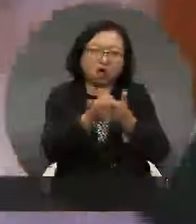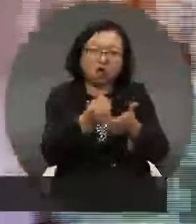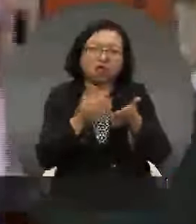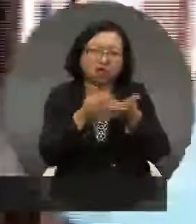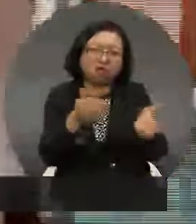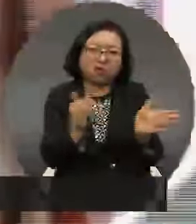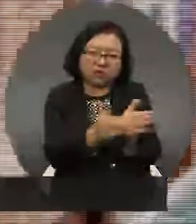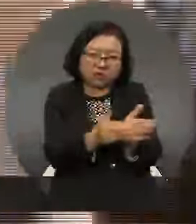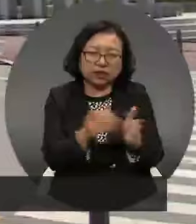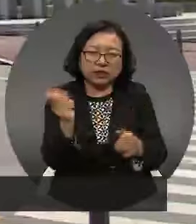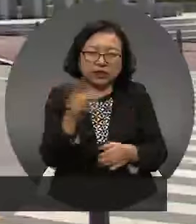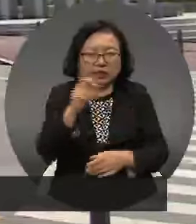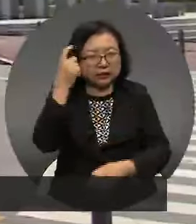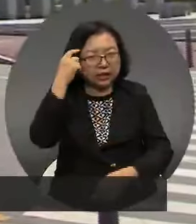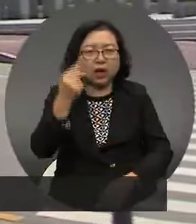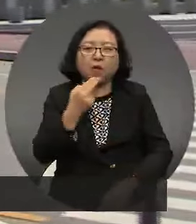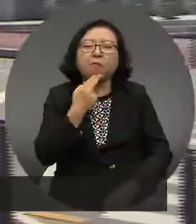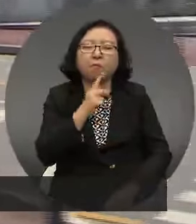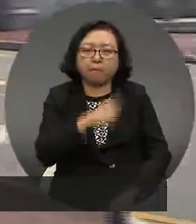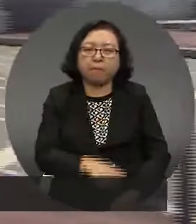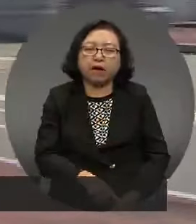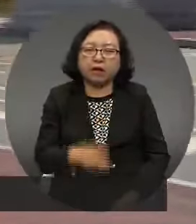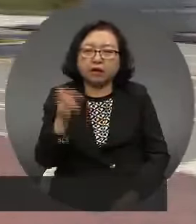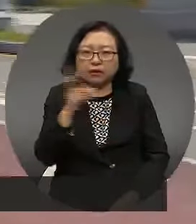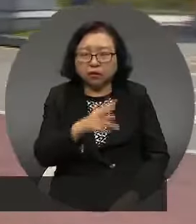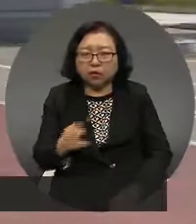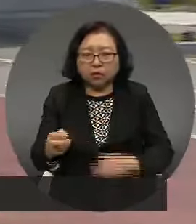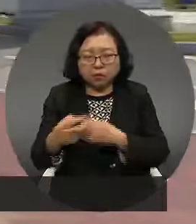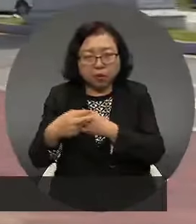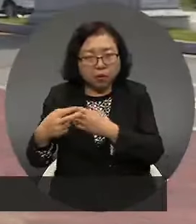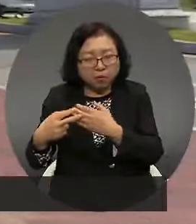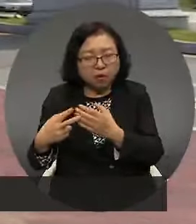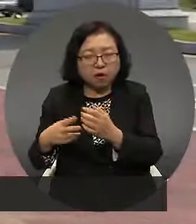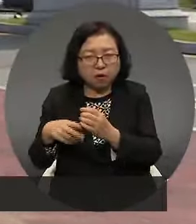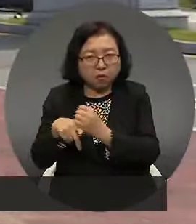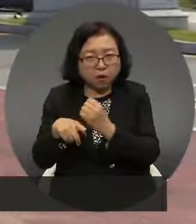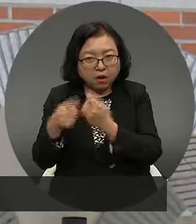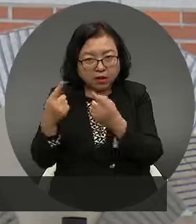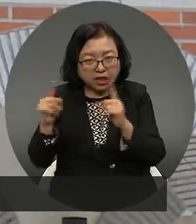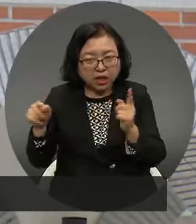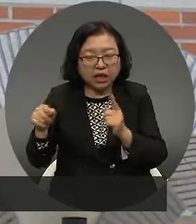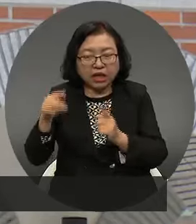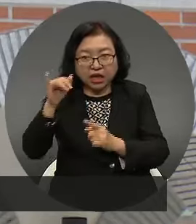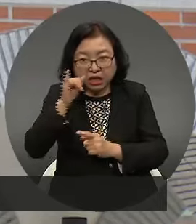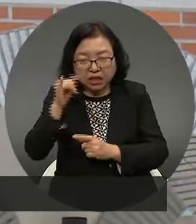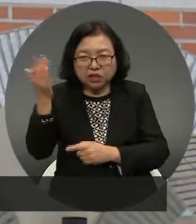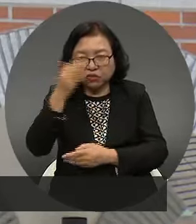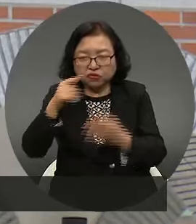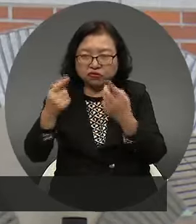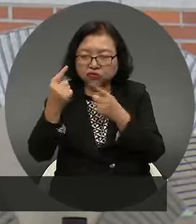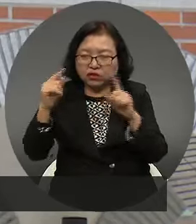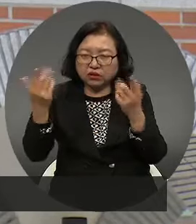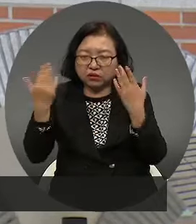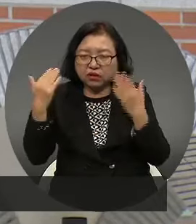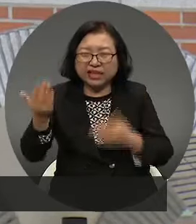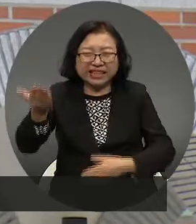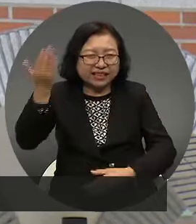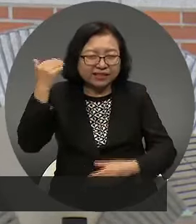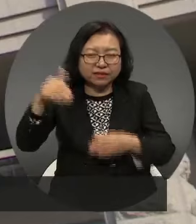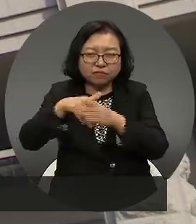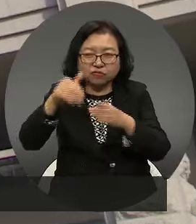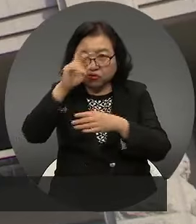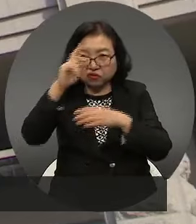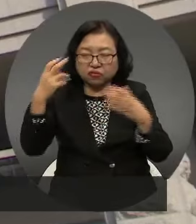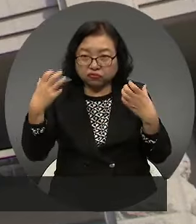없다고 밝혔습니다. 한편 보건의료과학대학이 있는 청주대학교는 문재인 정부가 의대 정원 증원을